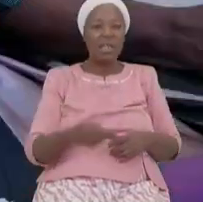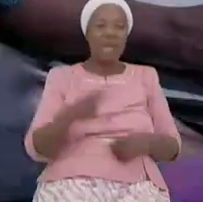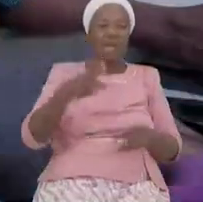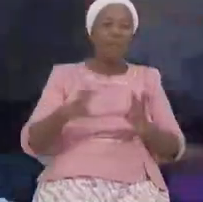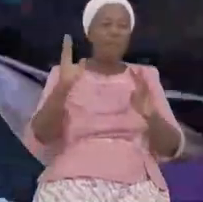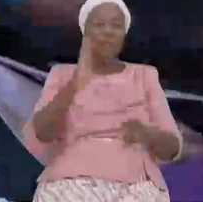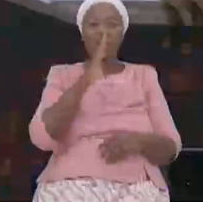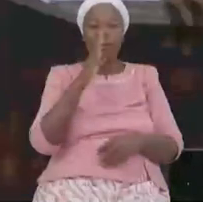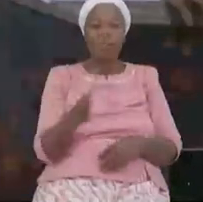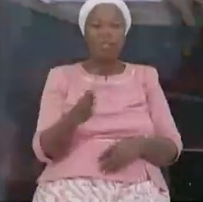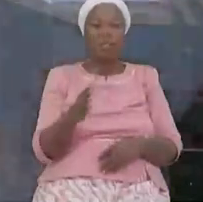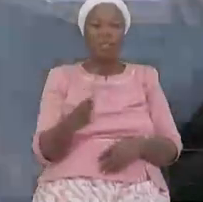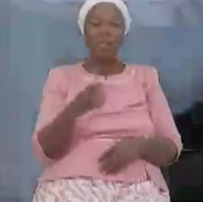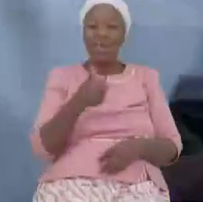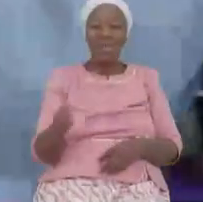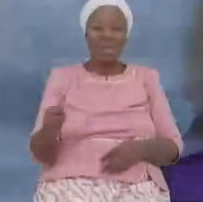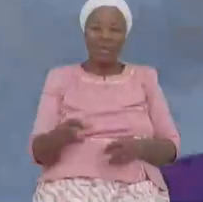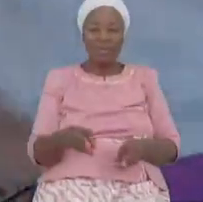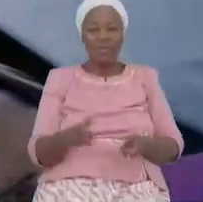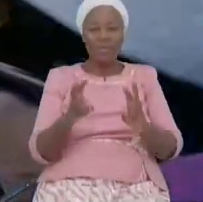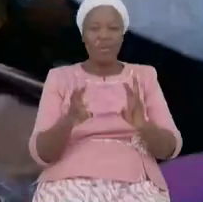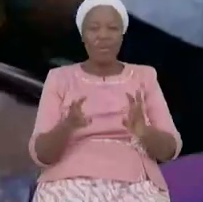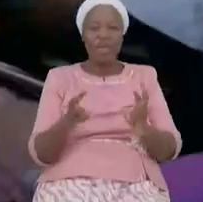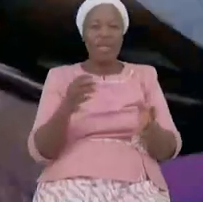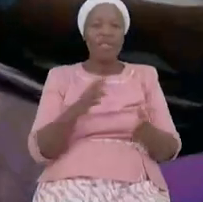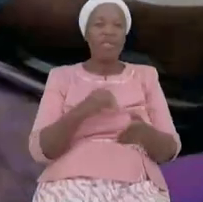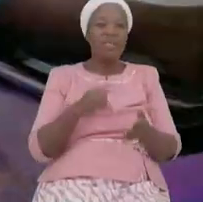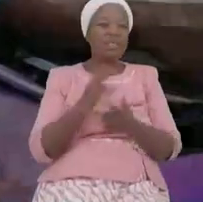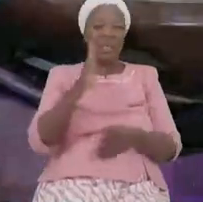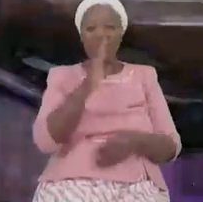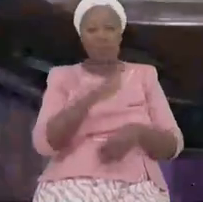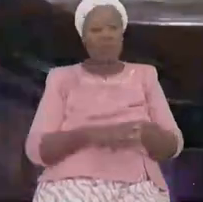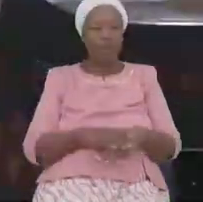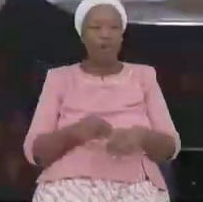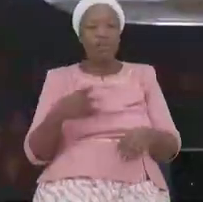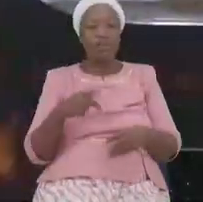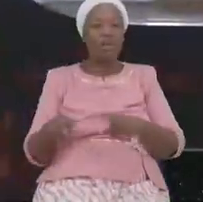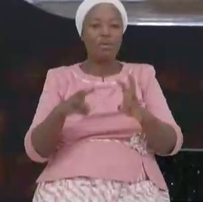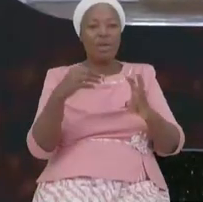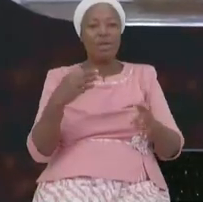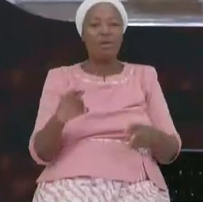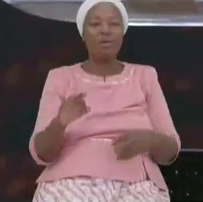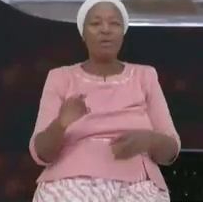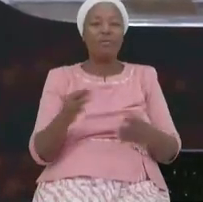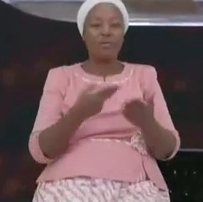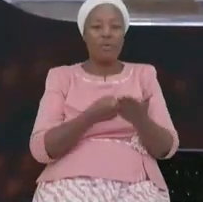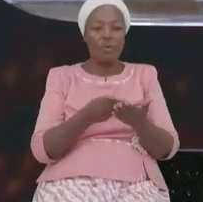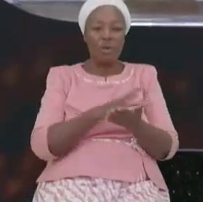une route qu'on appellera la voie sainte.